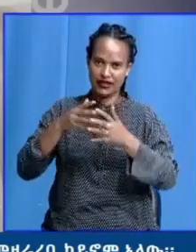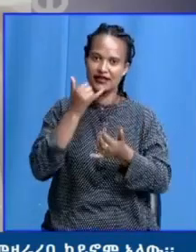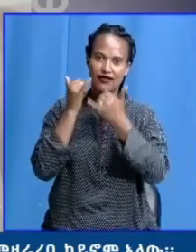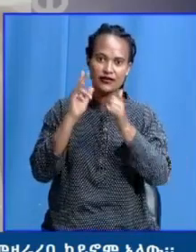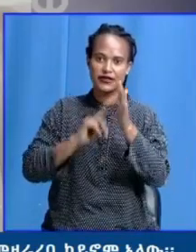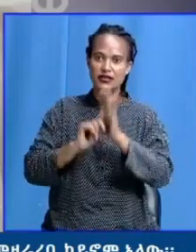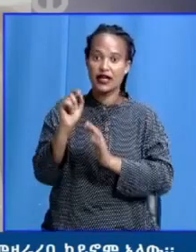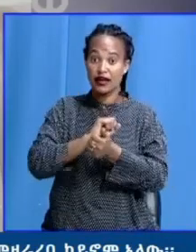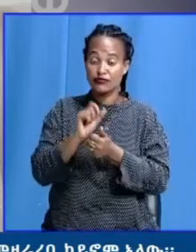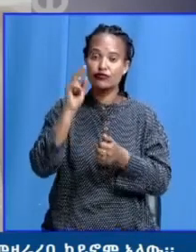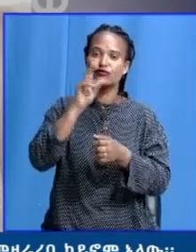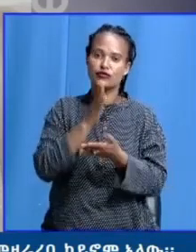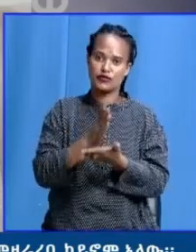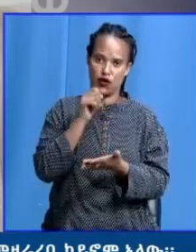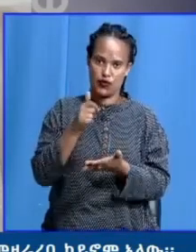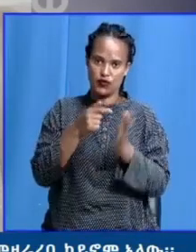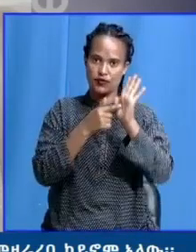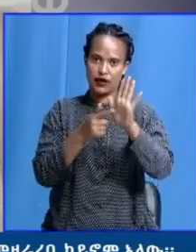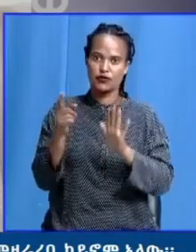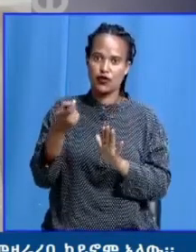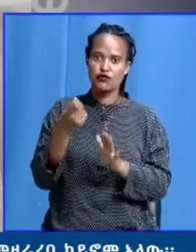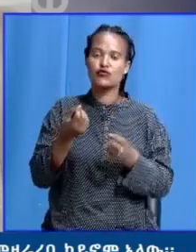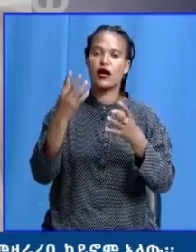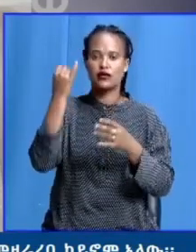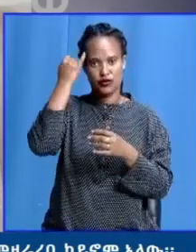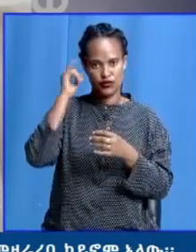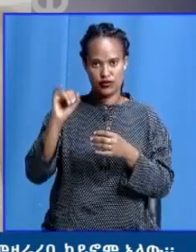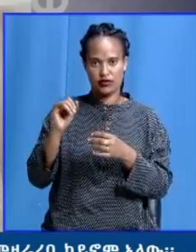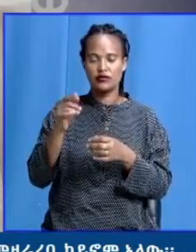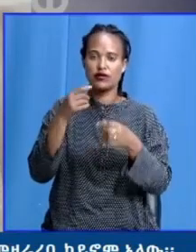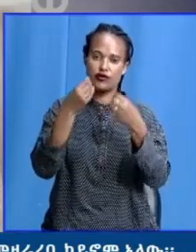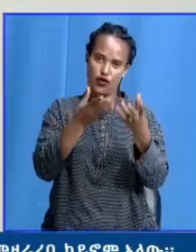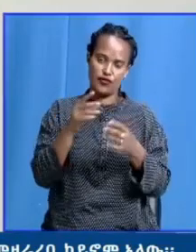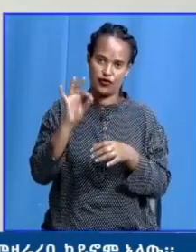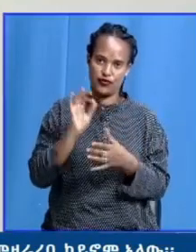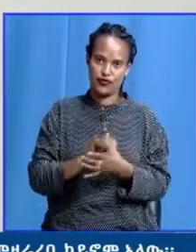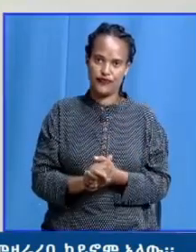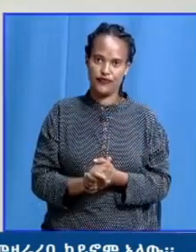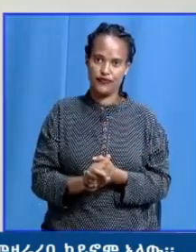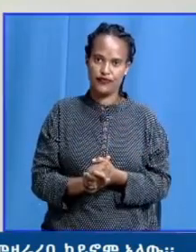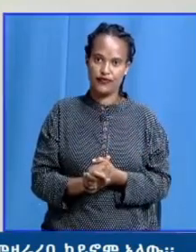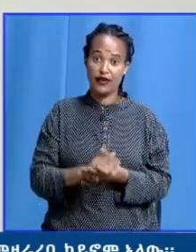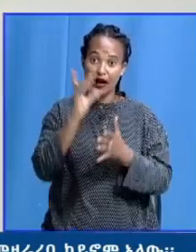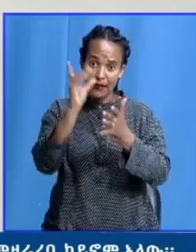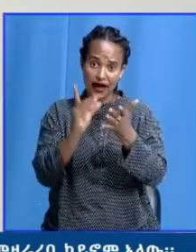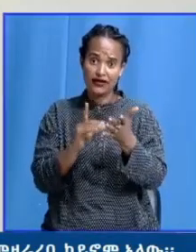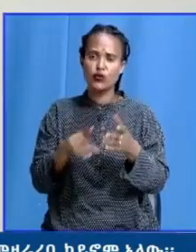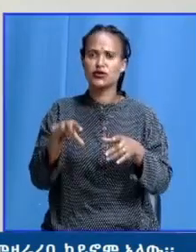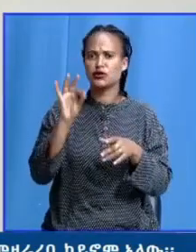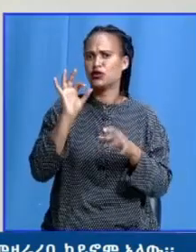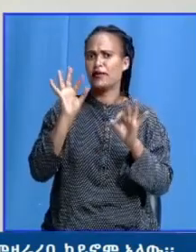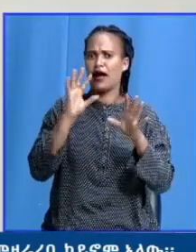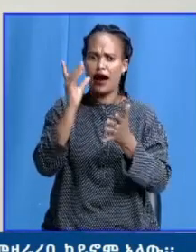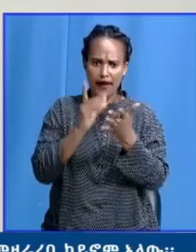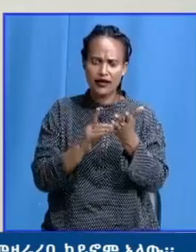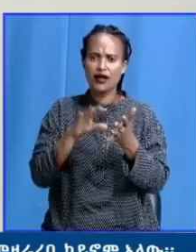ህዝቢ ትግራይ ከየጥፍኡ ዶ ከምዘይብሉ ዘመላኽት ምዃኑ ብዙሓት ርእቶታት እናተዋሃቡ ይርከቡ። ከምከ ኣብ ካርታ እውን ክትህሉ የብላ ኣብ